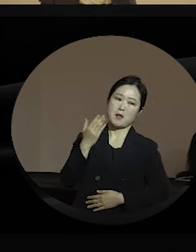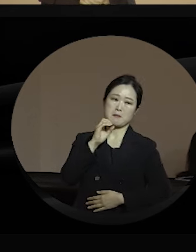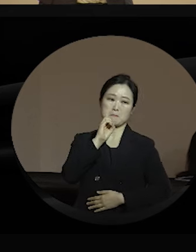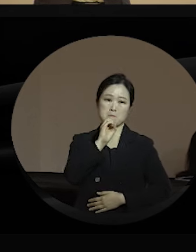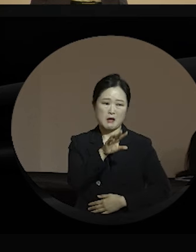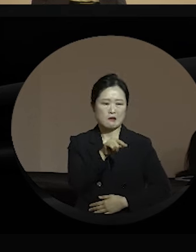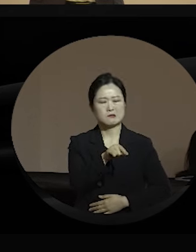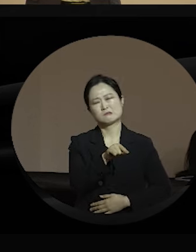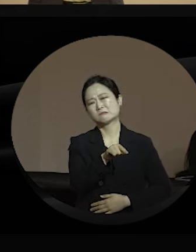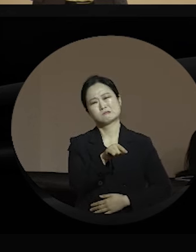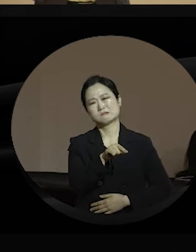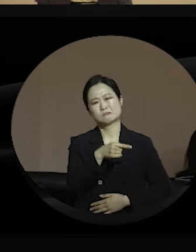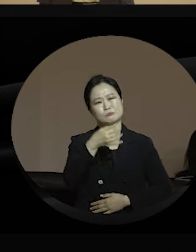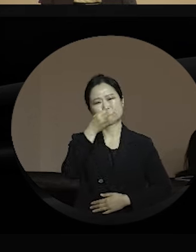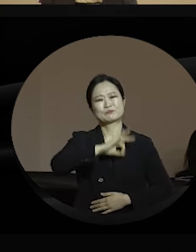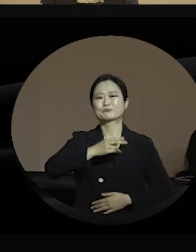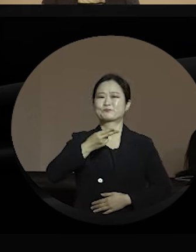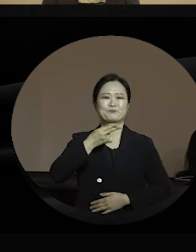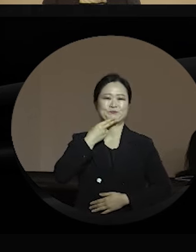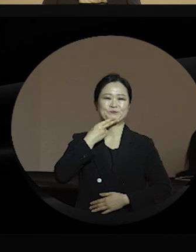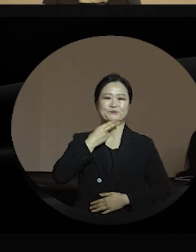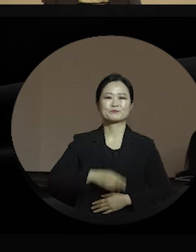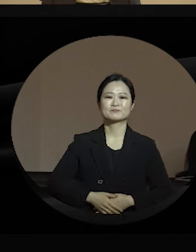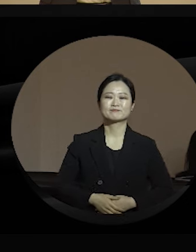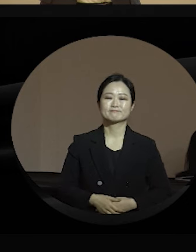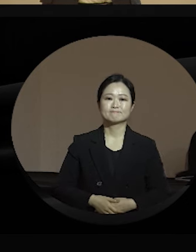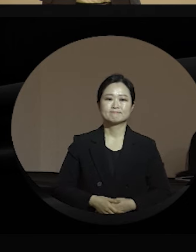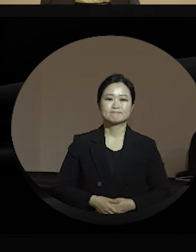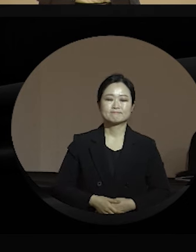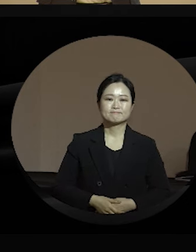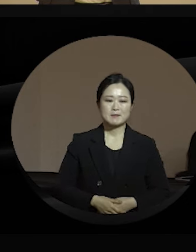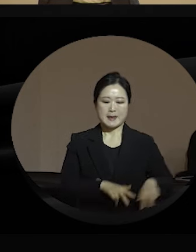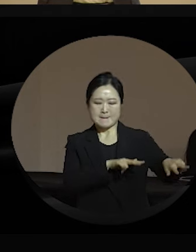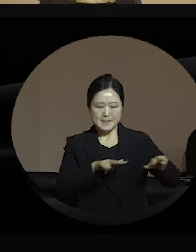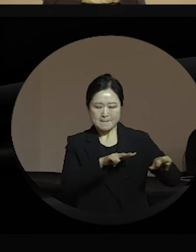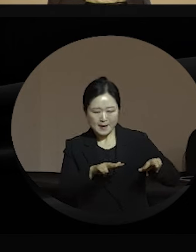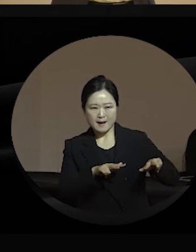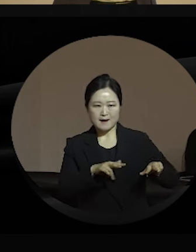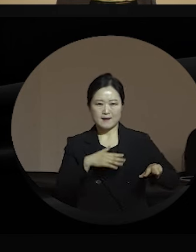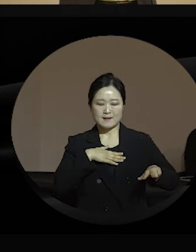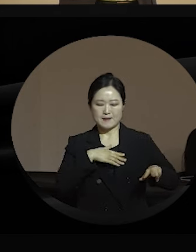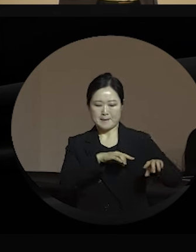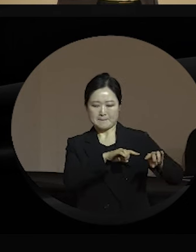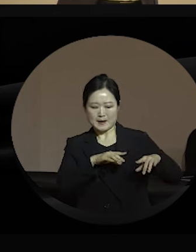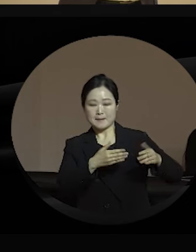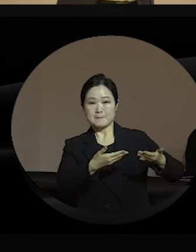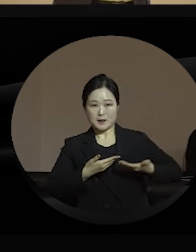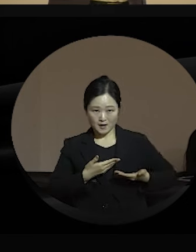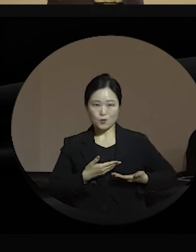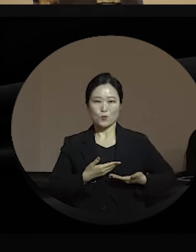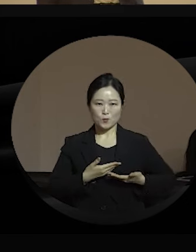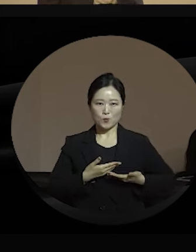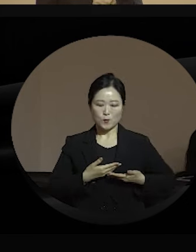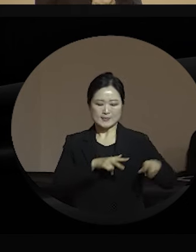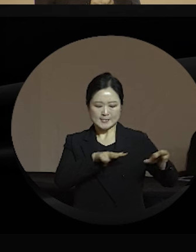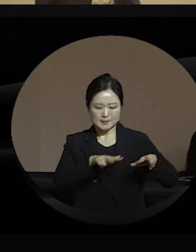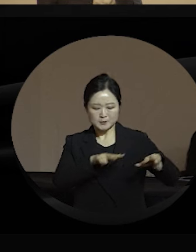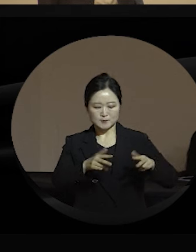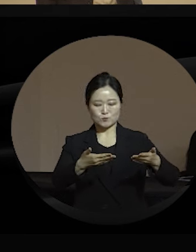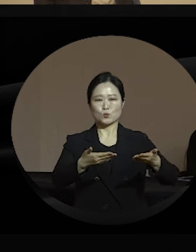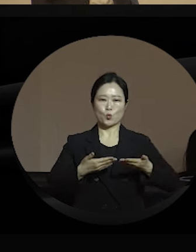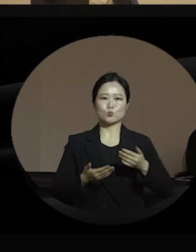강화물들은 청소년들의 뇌에서는 강화로 받아들이기 어려워요. 바로바로 그날, 그 다음, 그 다음 주, 이번 달에